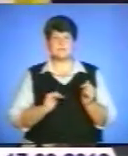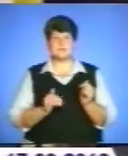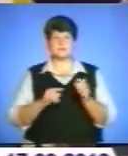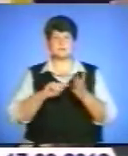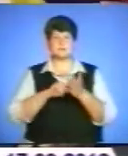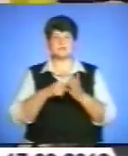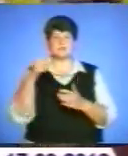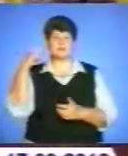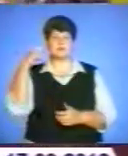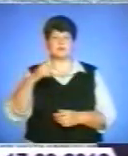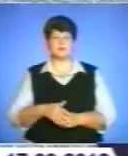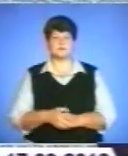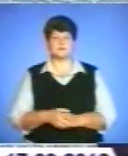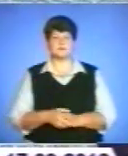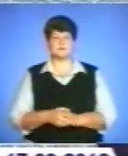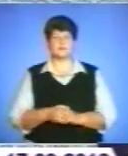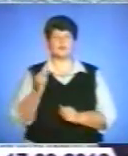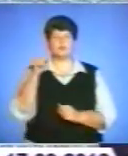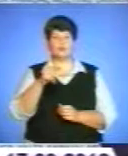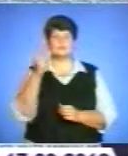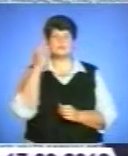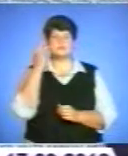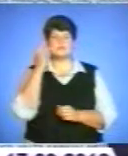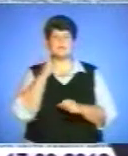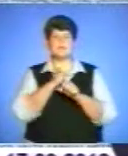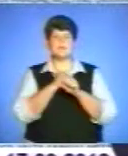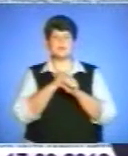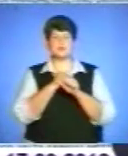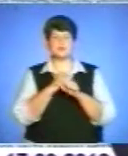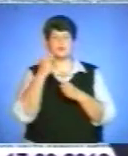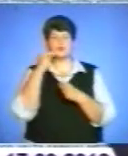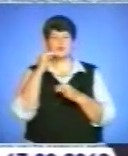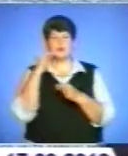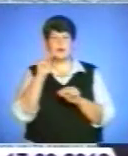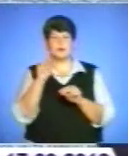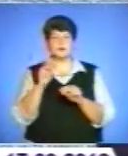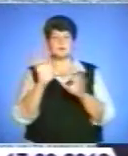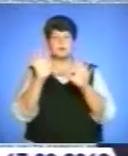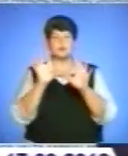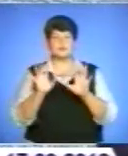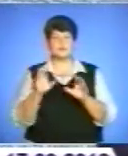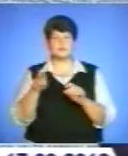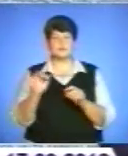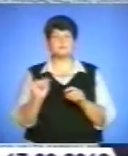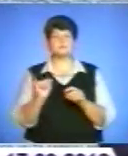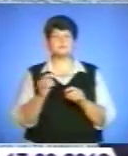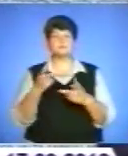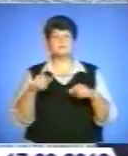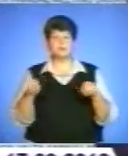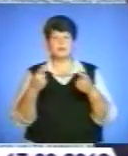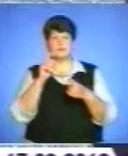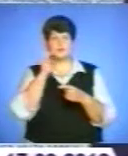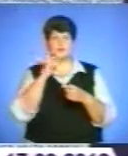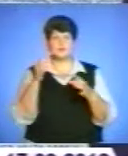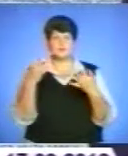президент. Тому ми постійно працюємо над удосконаленням законодавства для створення в країні вільного